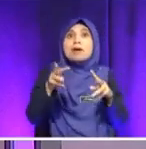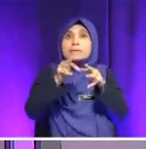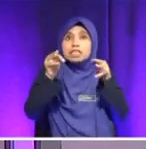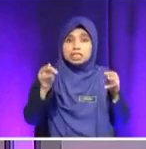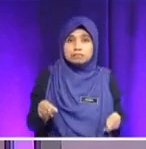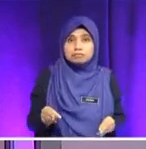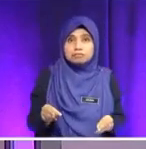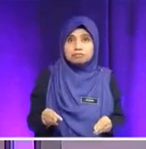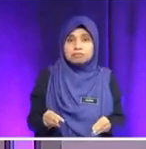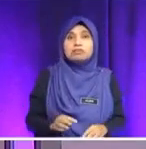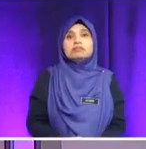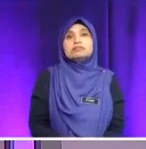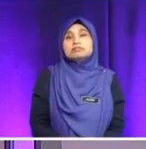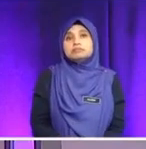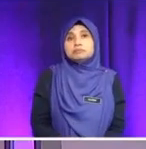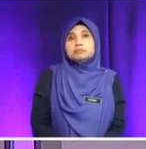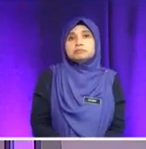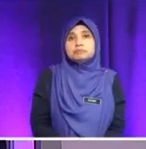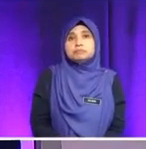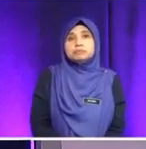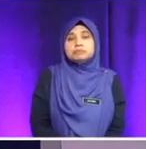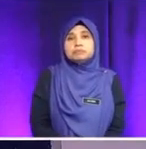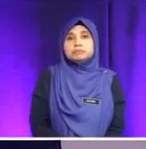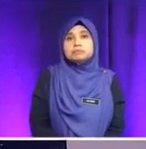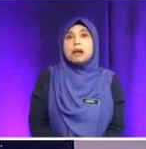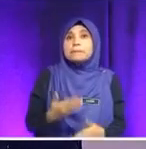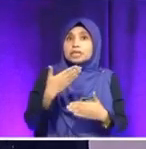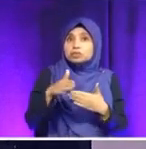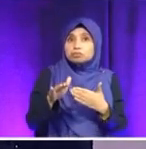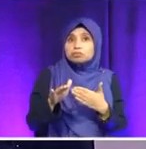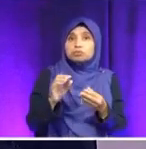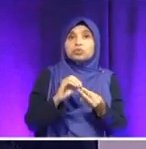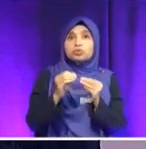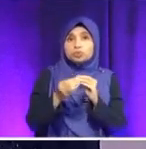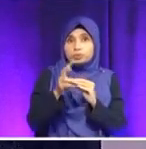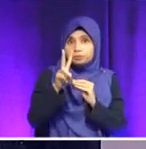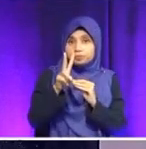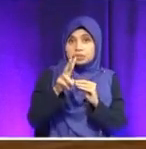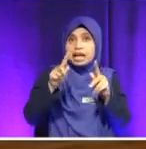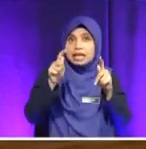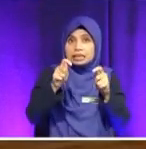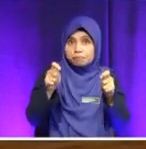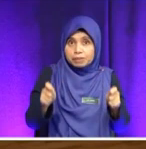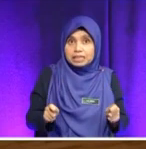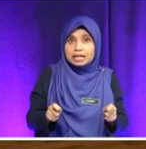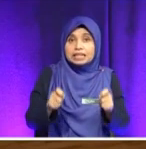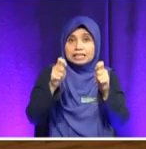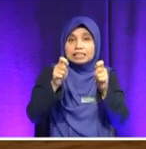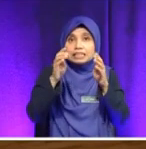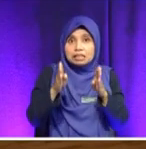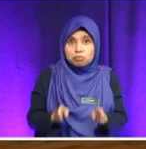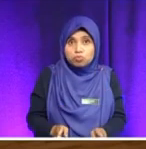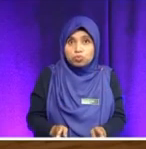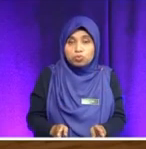kita bawa pelanggan itu ke tempat duduk. Okey, dan yang kedua, okey, menempatkan tetamu. Semasa kita menempatkan